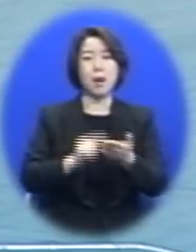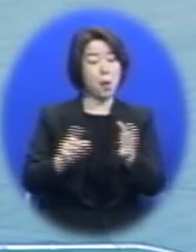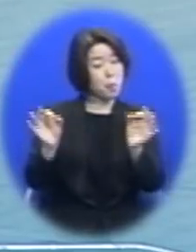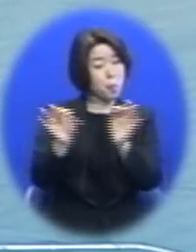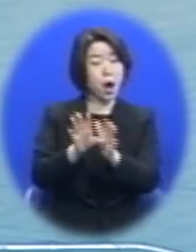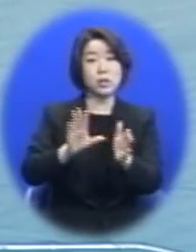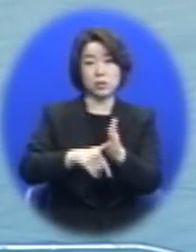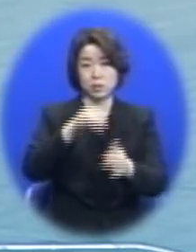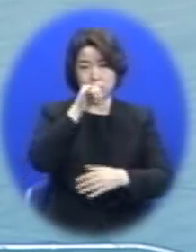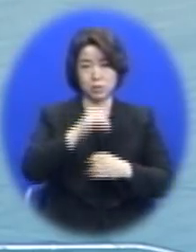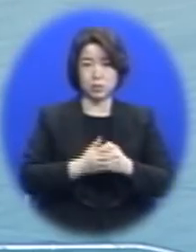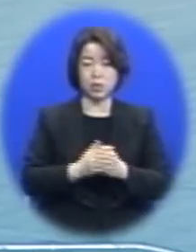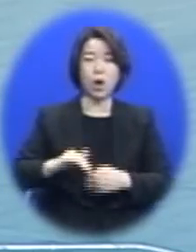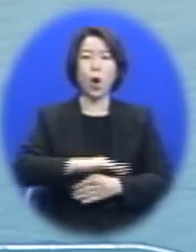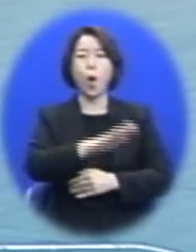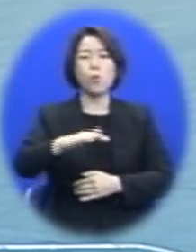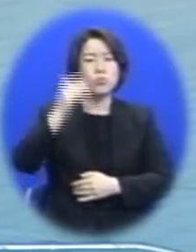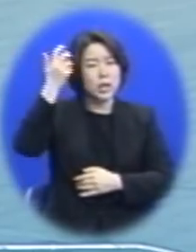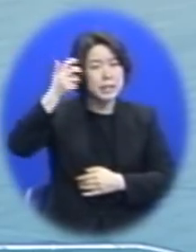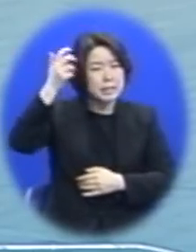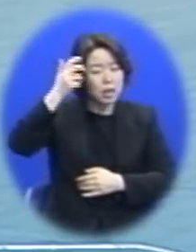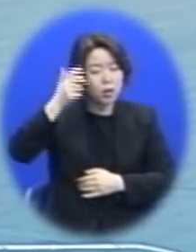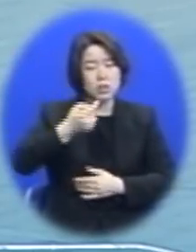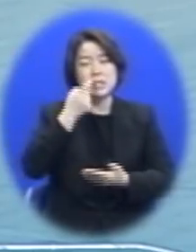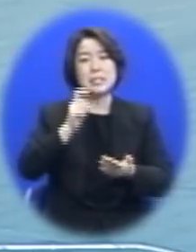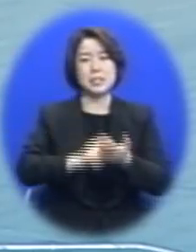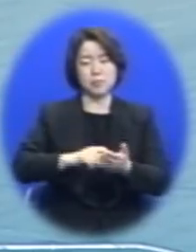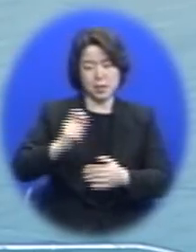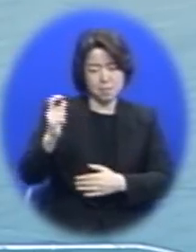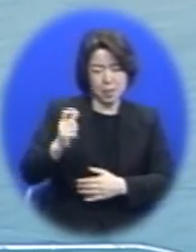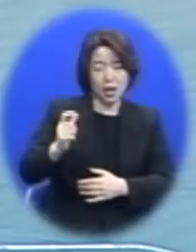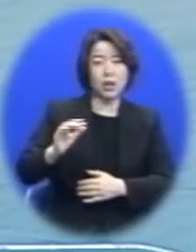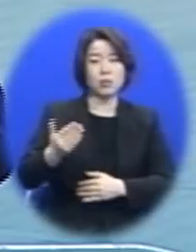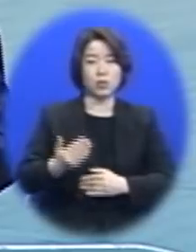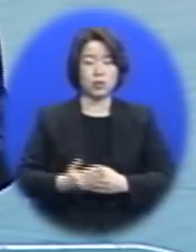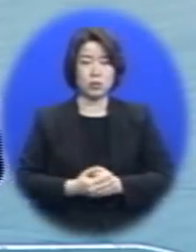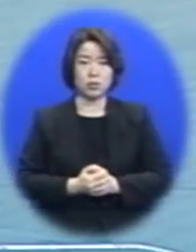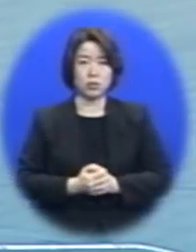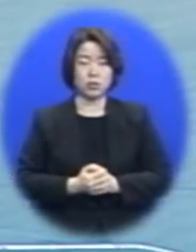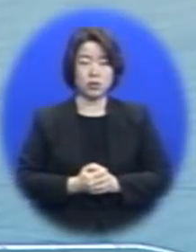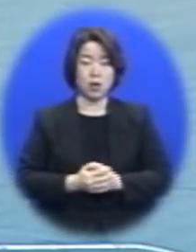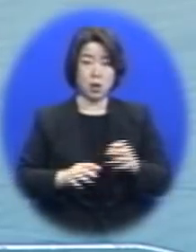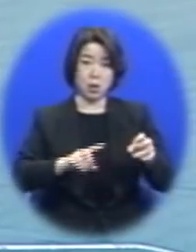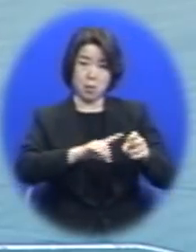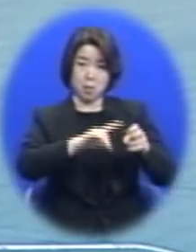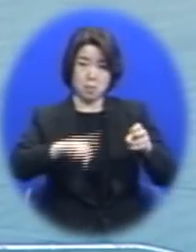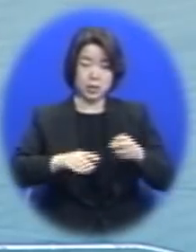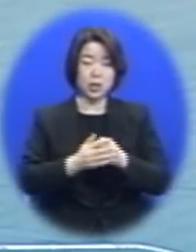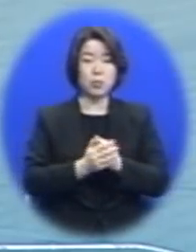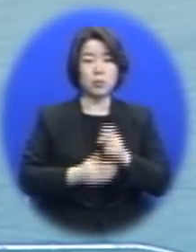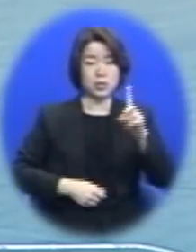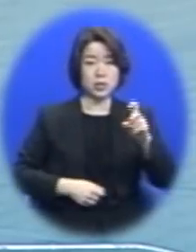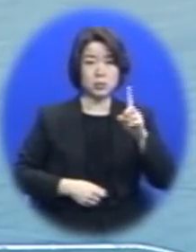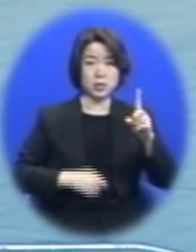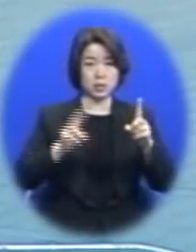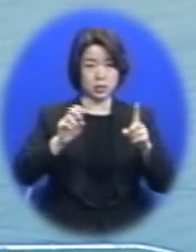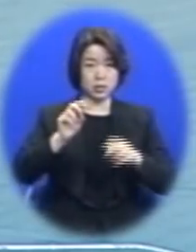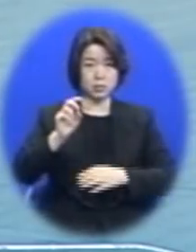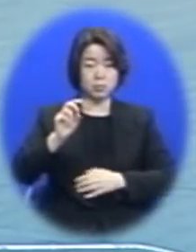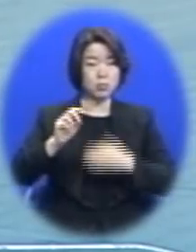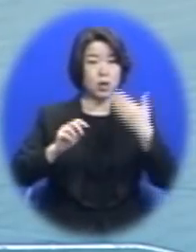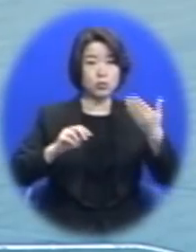옵니다 우리의 영혼 쉽게 굳어져 버립니다 마태복음 11장 20절에 보면 예수께서